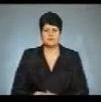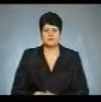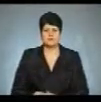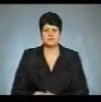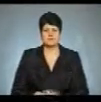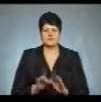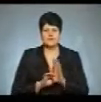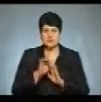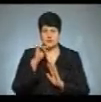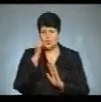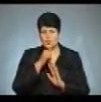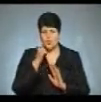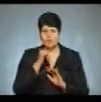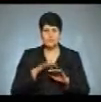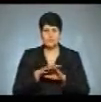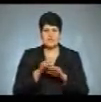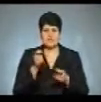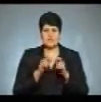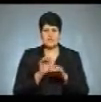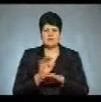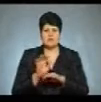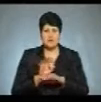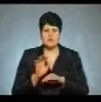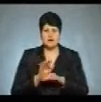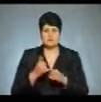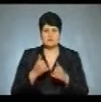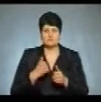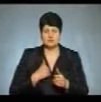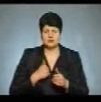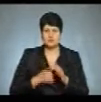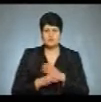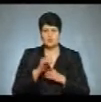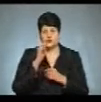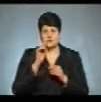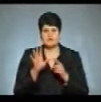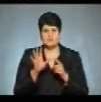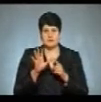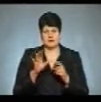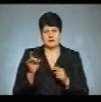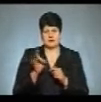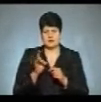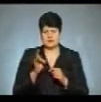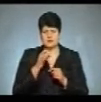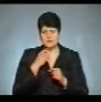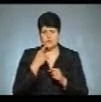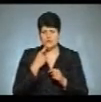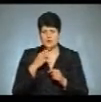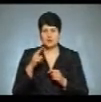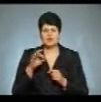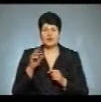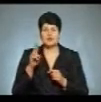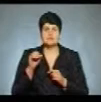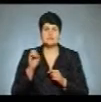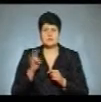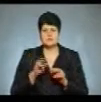Від початку року маскувальні сітки студенти відправляють для воїнів на сході України у п'яте, повідомив доцент кафедри історії України